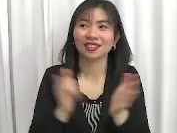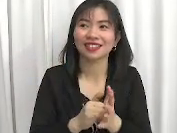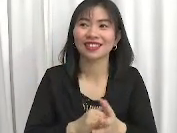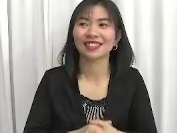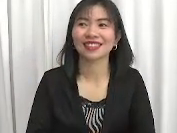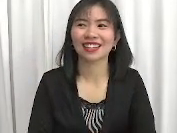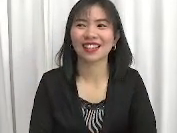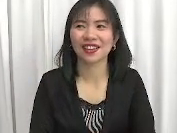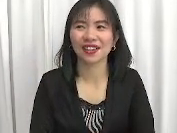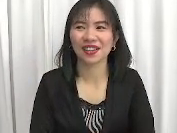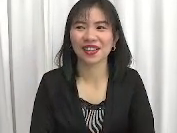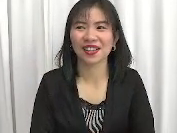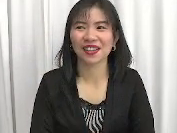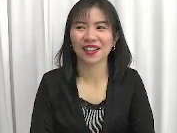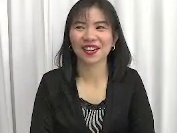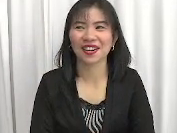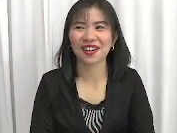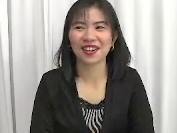kami ni Sir Rudy, ha? Kasi,